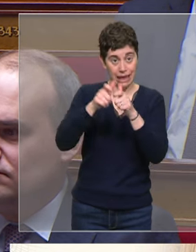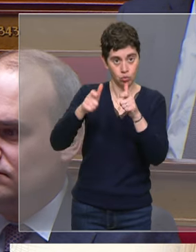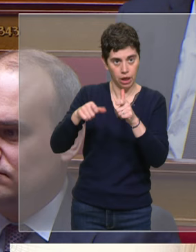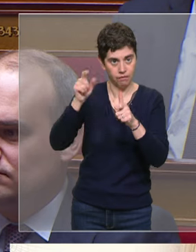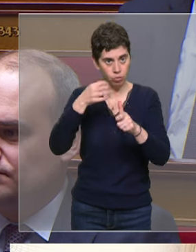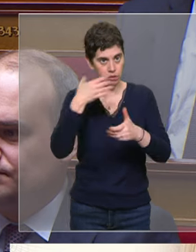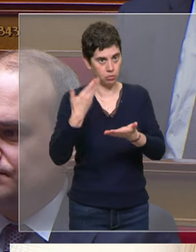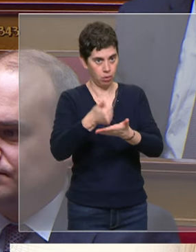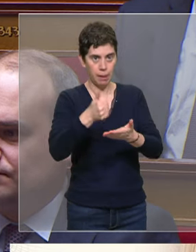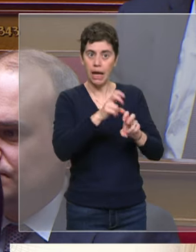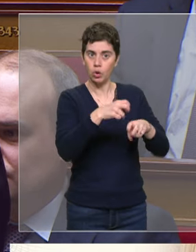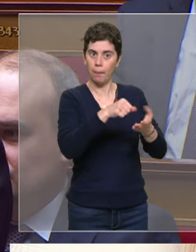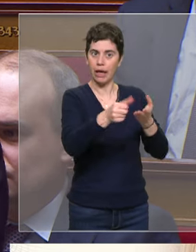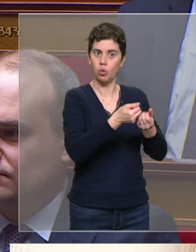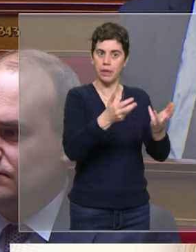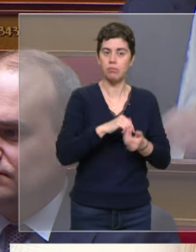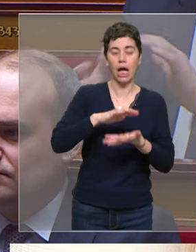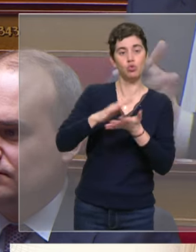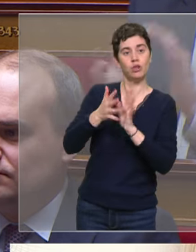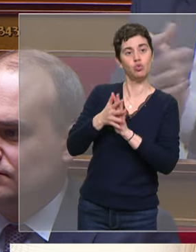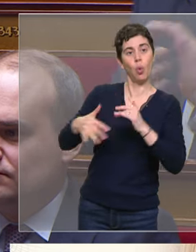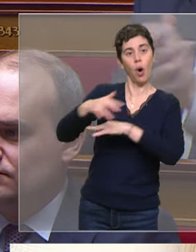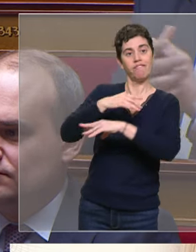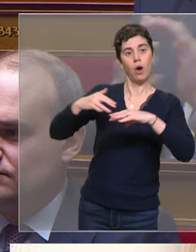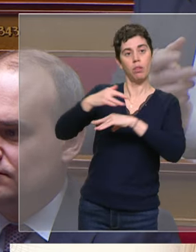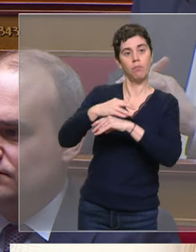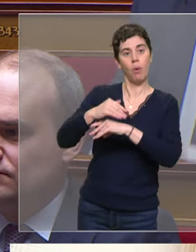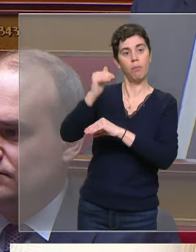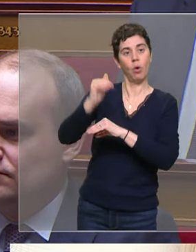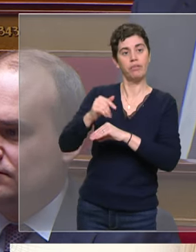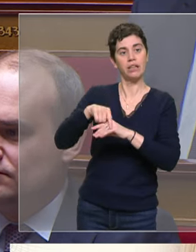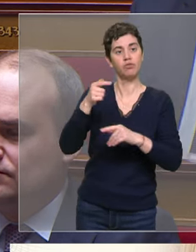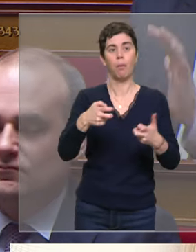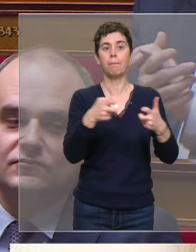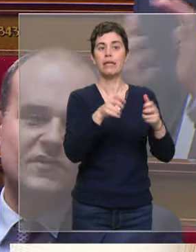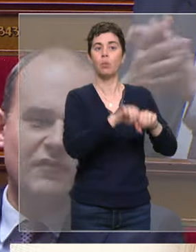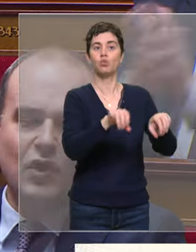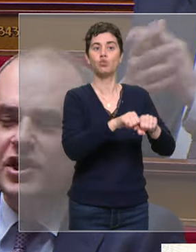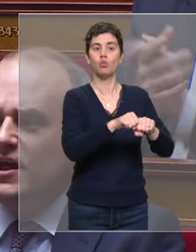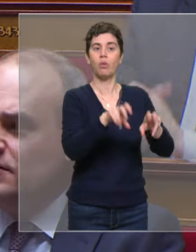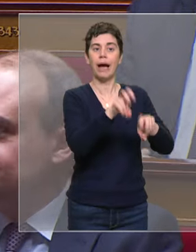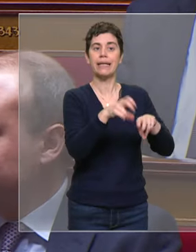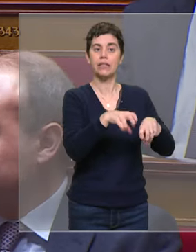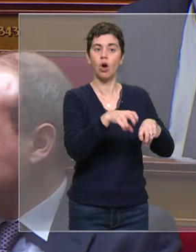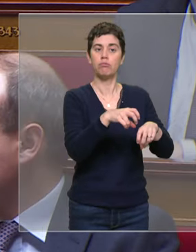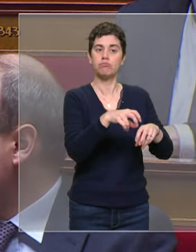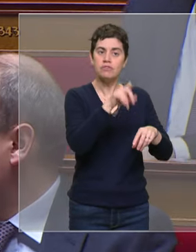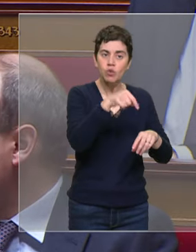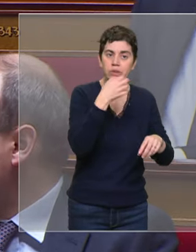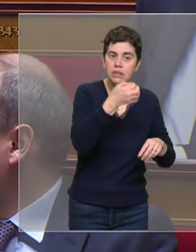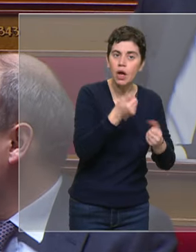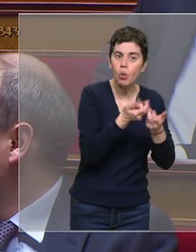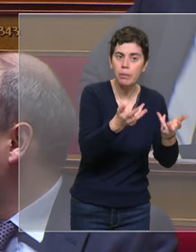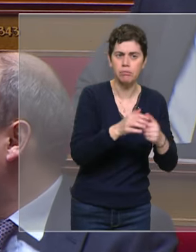être payés? Est-ce aux associations environnementales de fixer le prix de nos productions agricoles? Et une fois que ces négociations